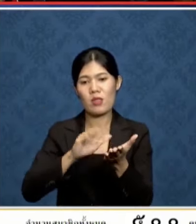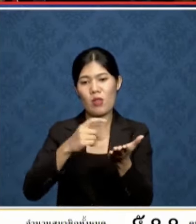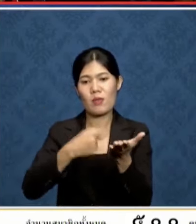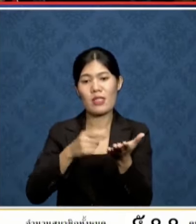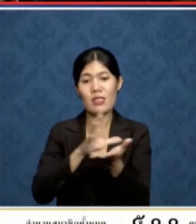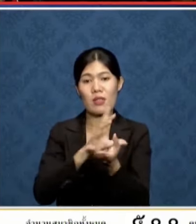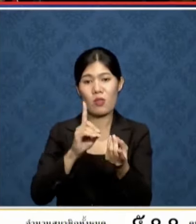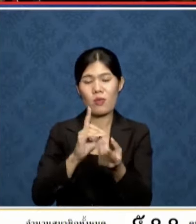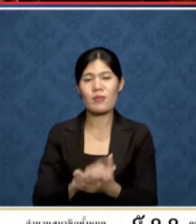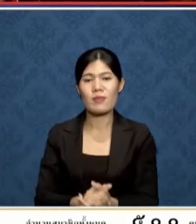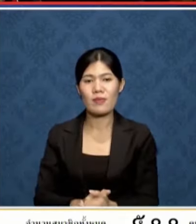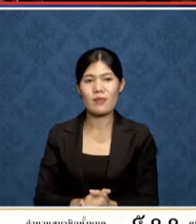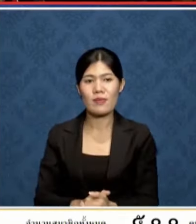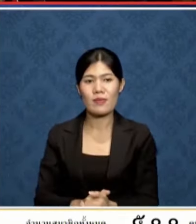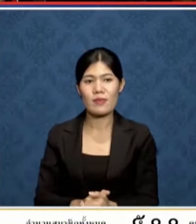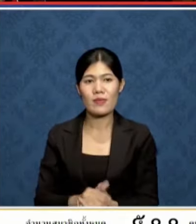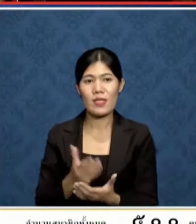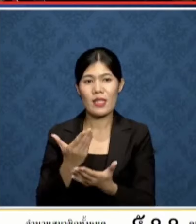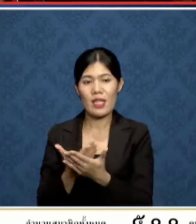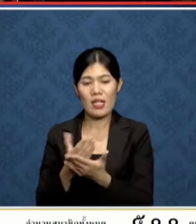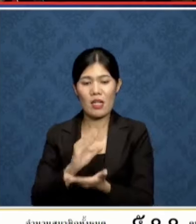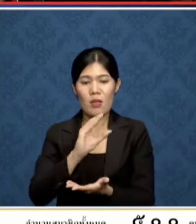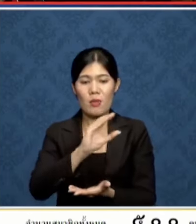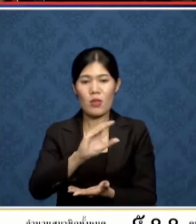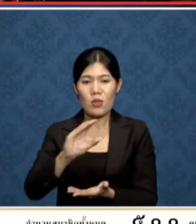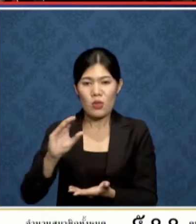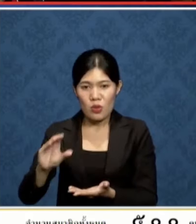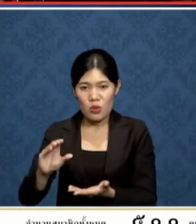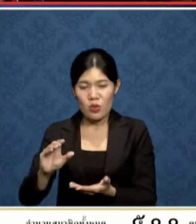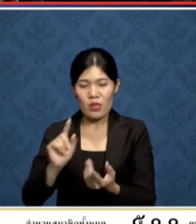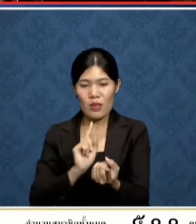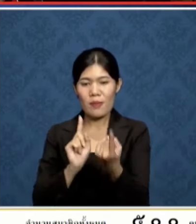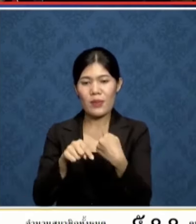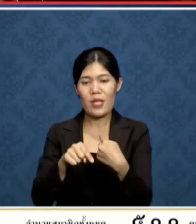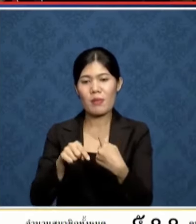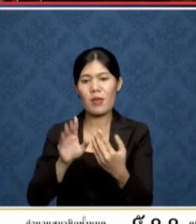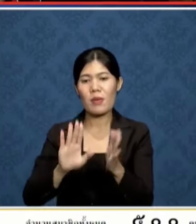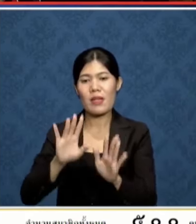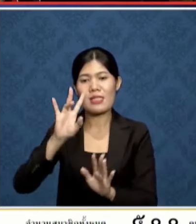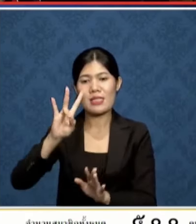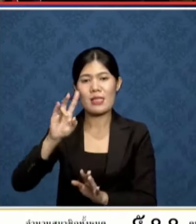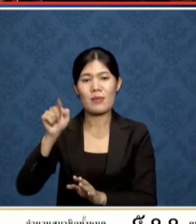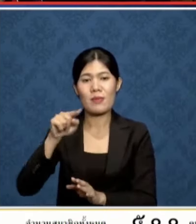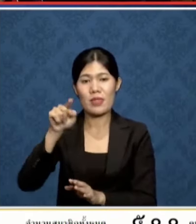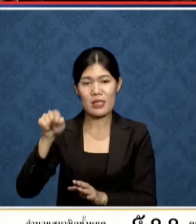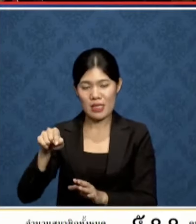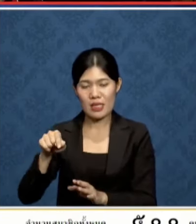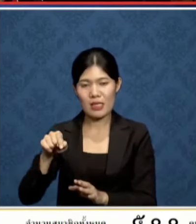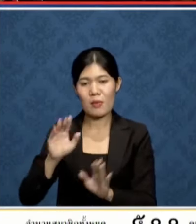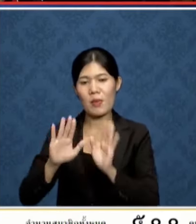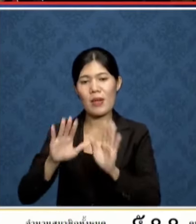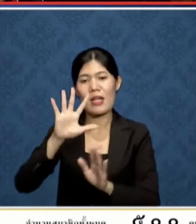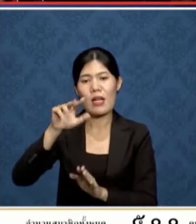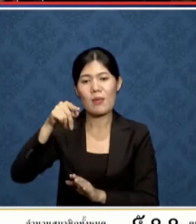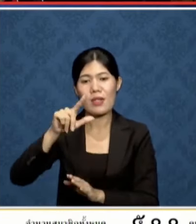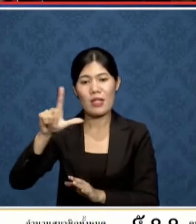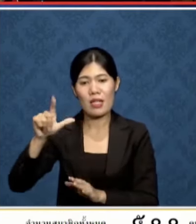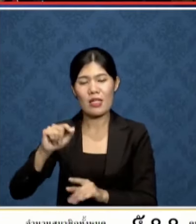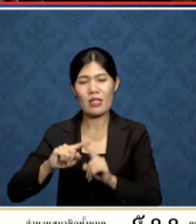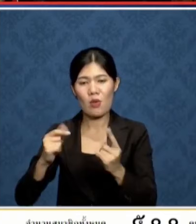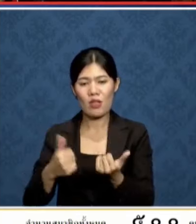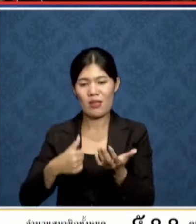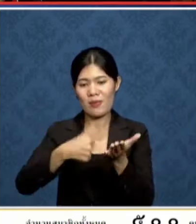นั้นทำอะไรได้เยอะนะครับไปลงทุนให้ได้รีเทิร์นมาสัก 7%นี่ก็ 5,000ล้านนะครับก็ถ้าท่านไม่สามารถชำระหนี้เกือบ 70,000